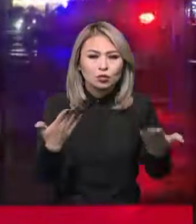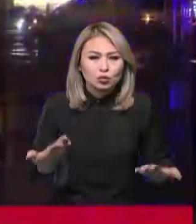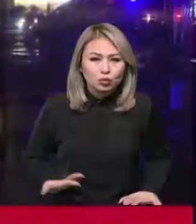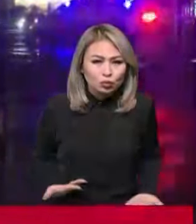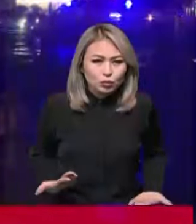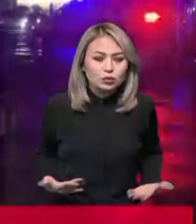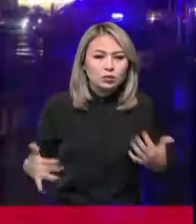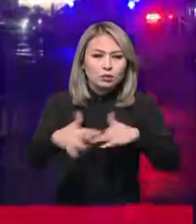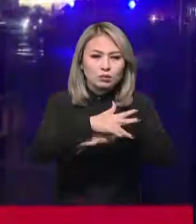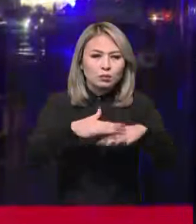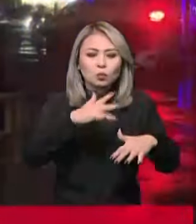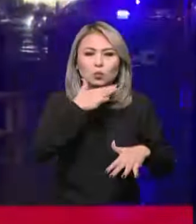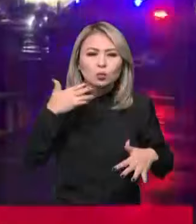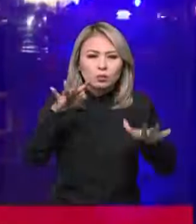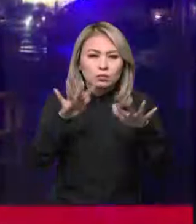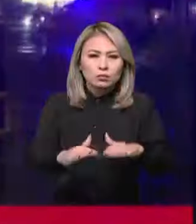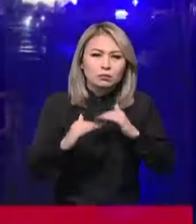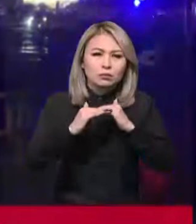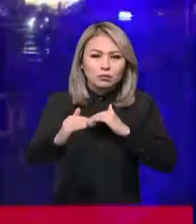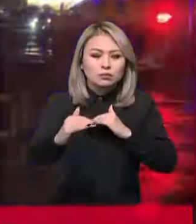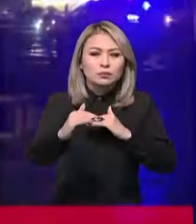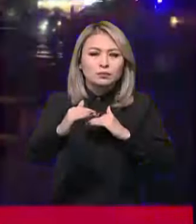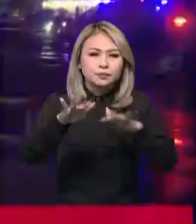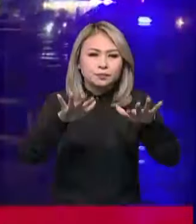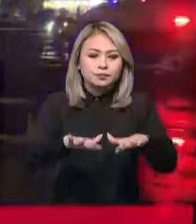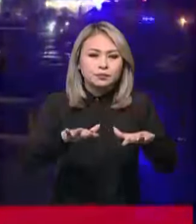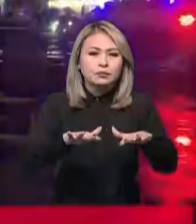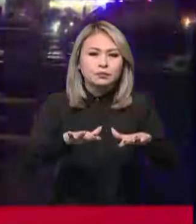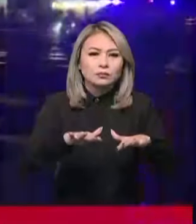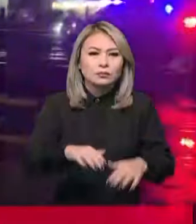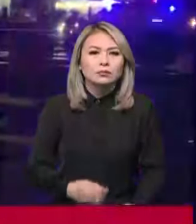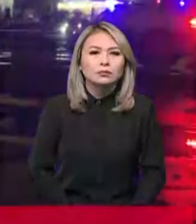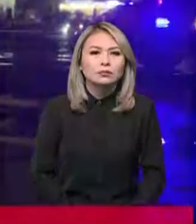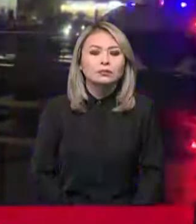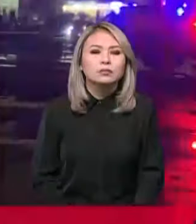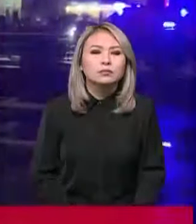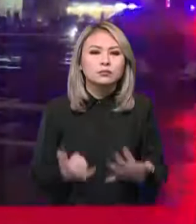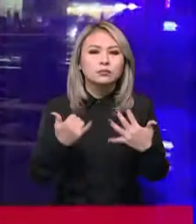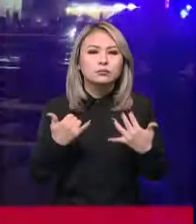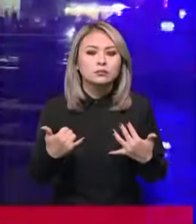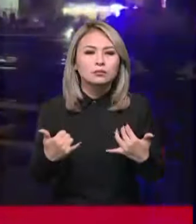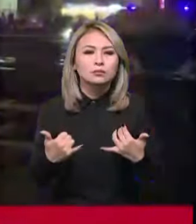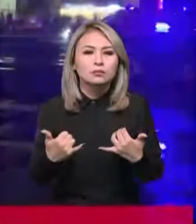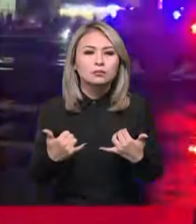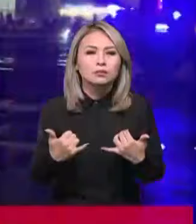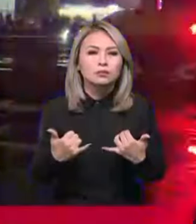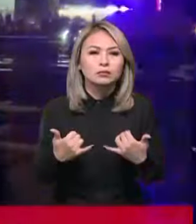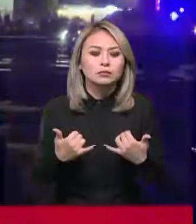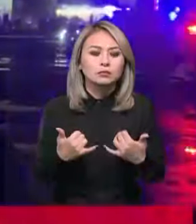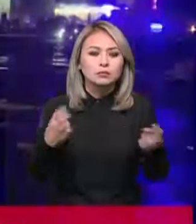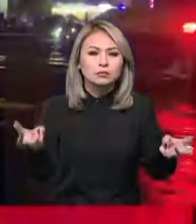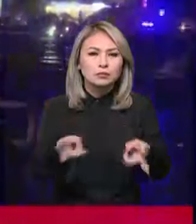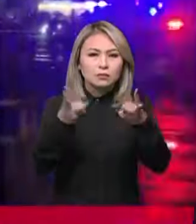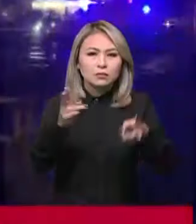жалпы халықтың көп жиналатын, көп келетін орындарының бірі. Иә, қазір енді өрт